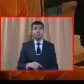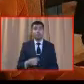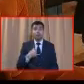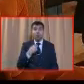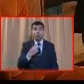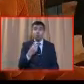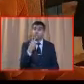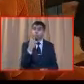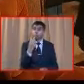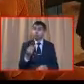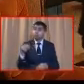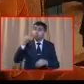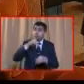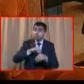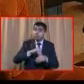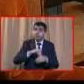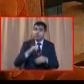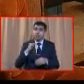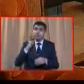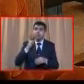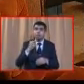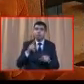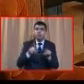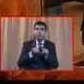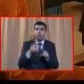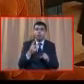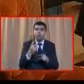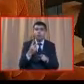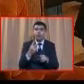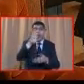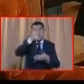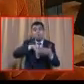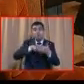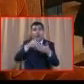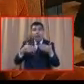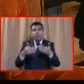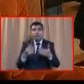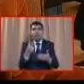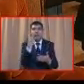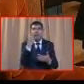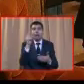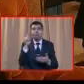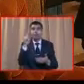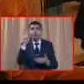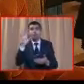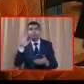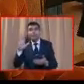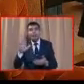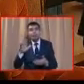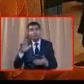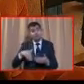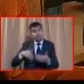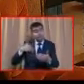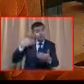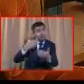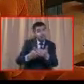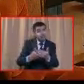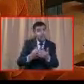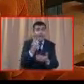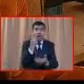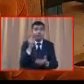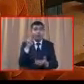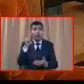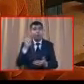ديال الحوايج. أولا، كاين برنامج تاع 2015 خصنا نساليو. ملي كتجي طلبات إضافية أو اتفاقيات إضافية كنقلبوا، إلا عندنا